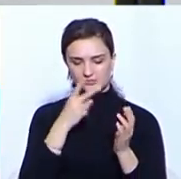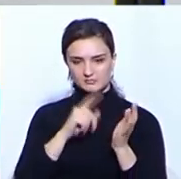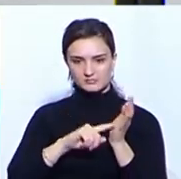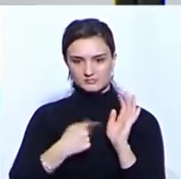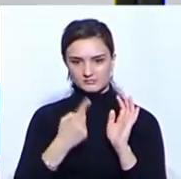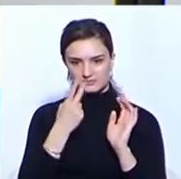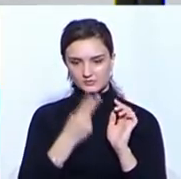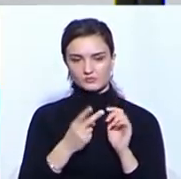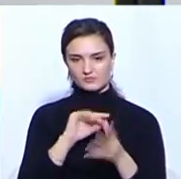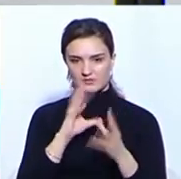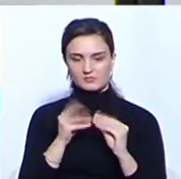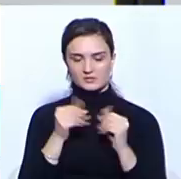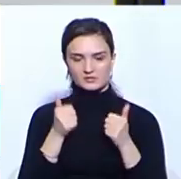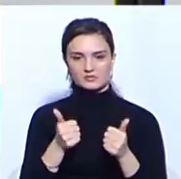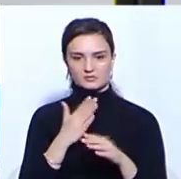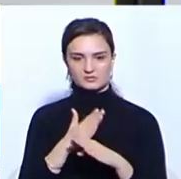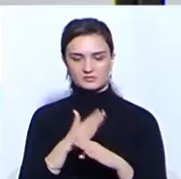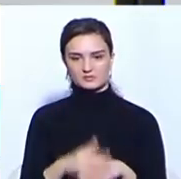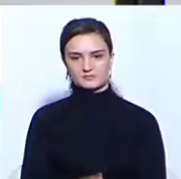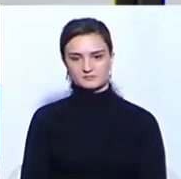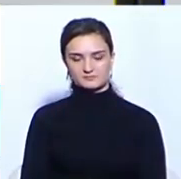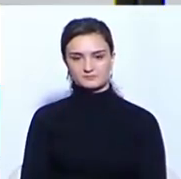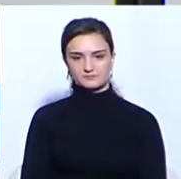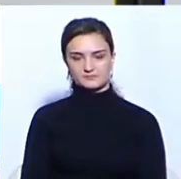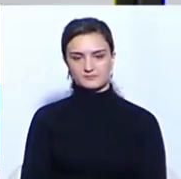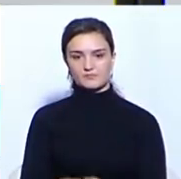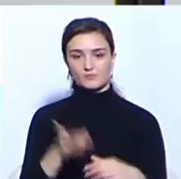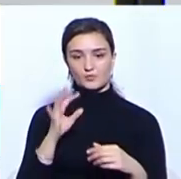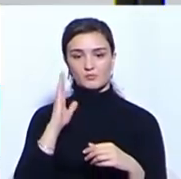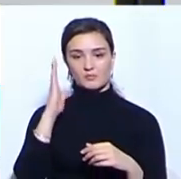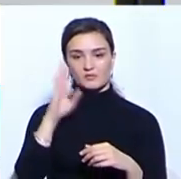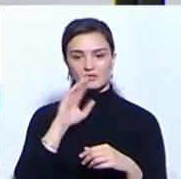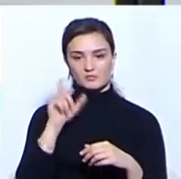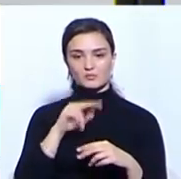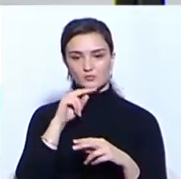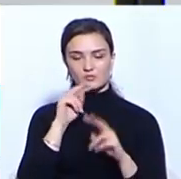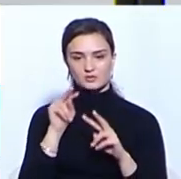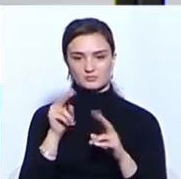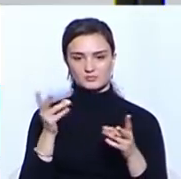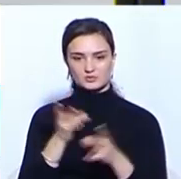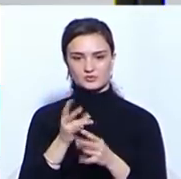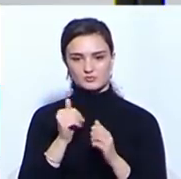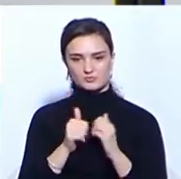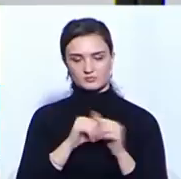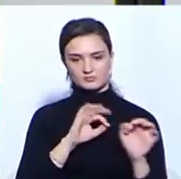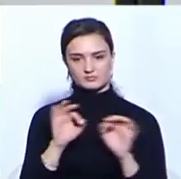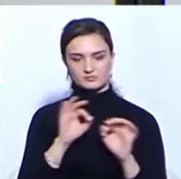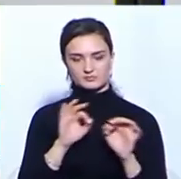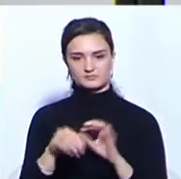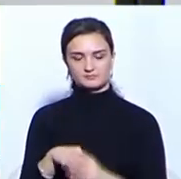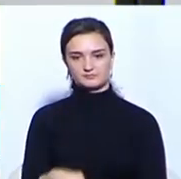რომ ყველაფერმა ჩაიარა. მაგრამ საერთოდ მომავალში ამ ქალბატონს ყურადღების მიქცევა დაჭირდება თავის